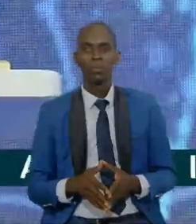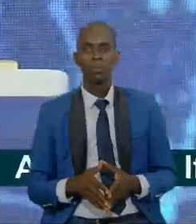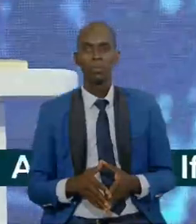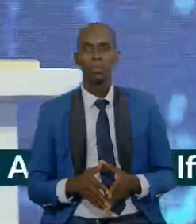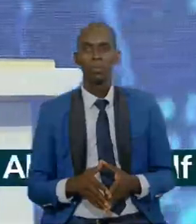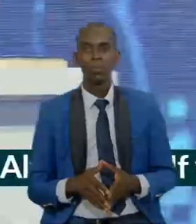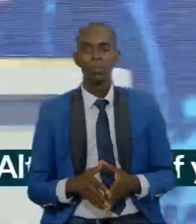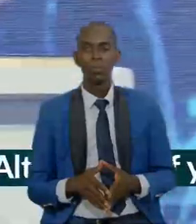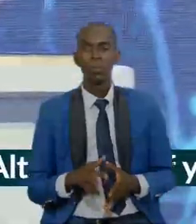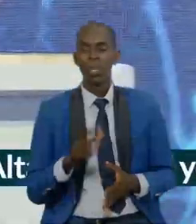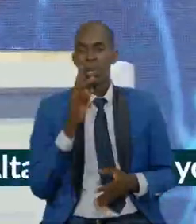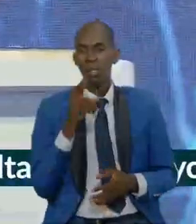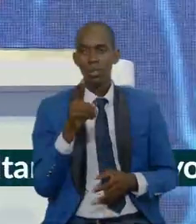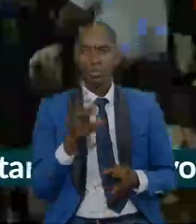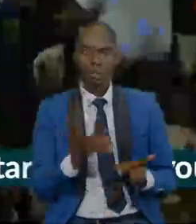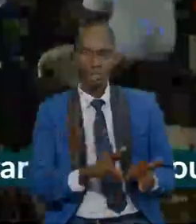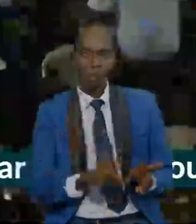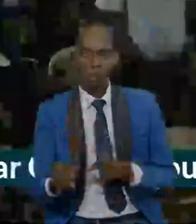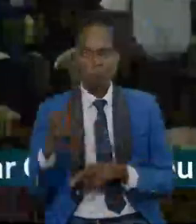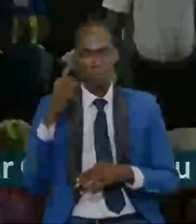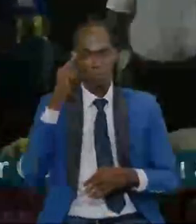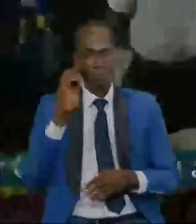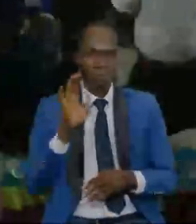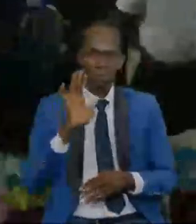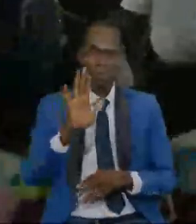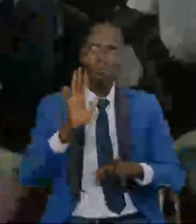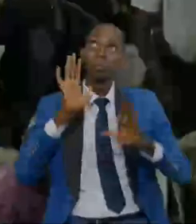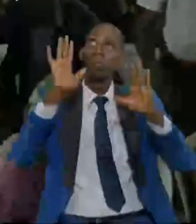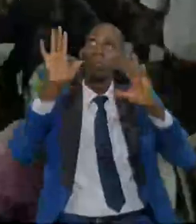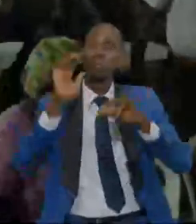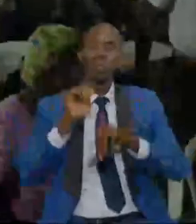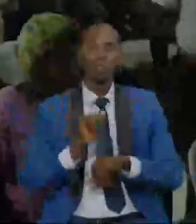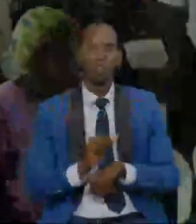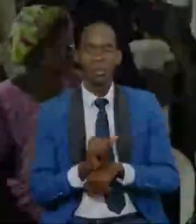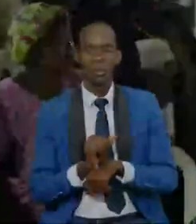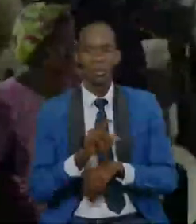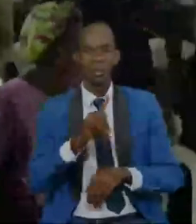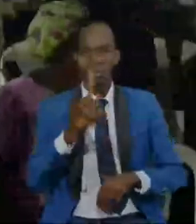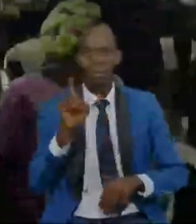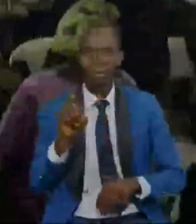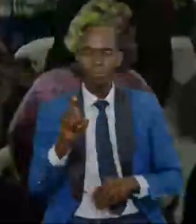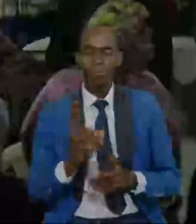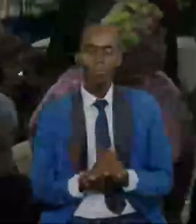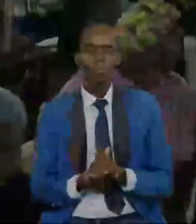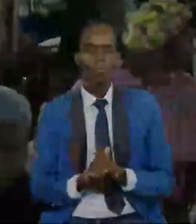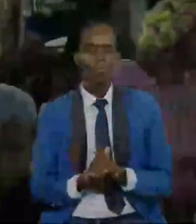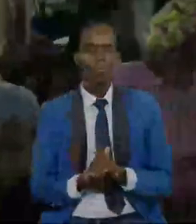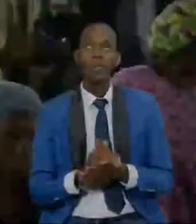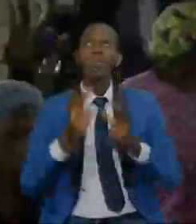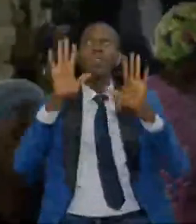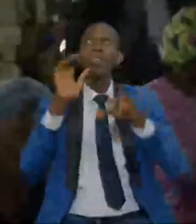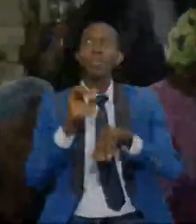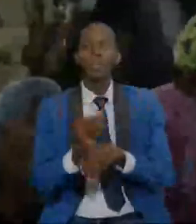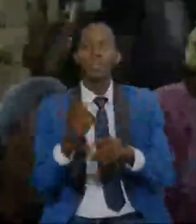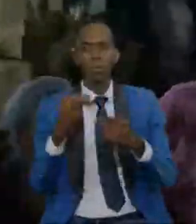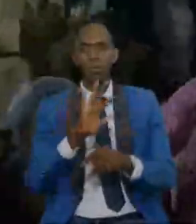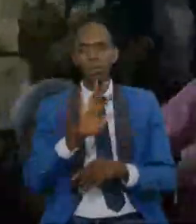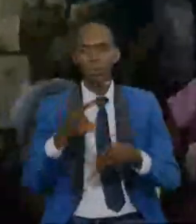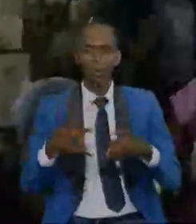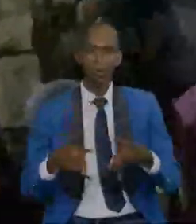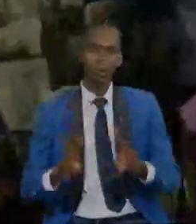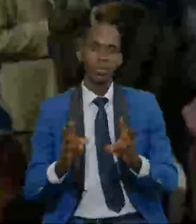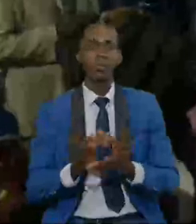Are you ready for your miracle? Êtes-vous prêt pour votre miracle? Miracle coming your way. Vous aurez votre